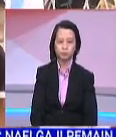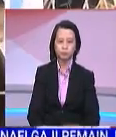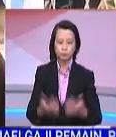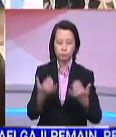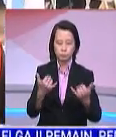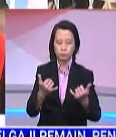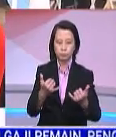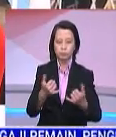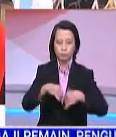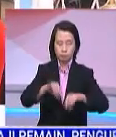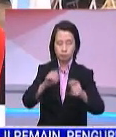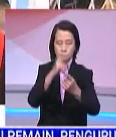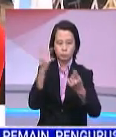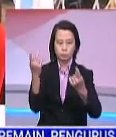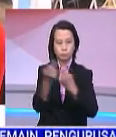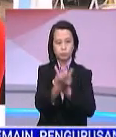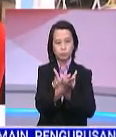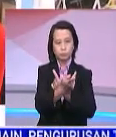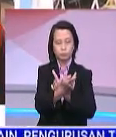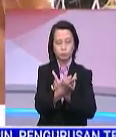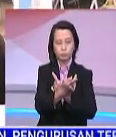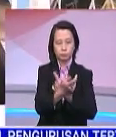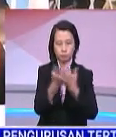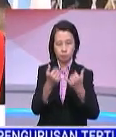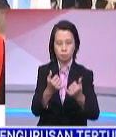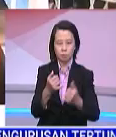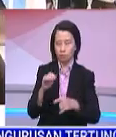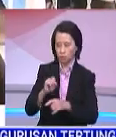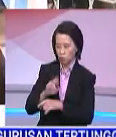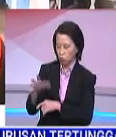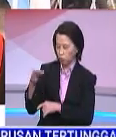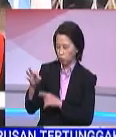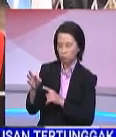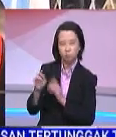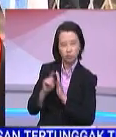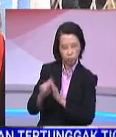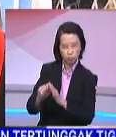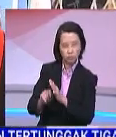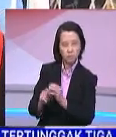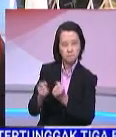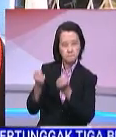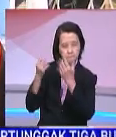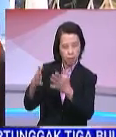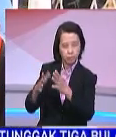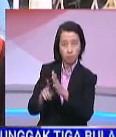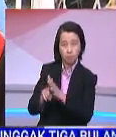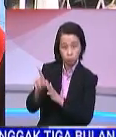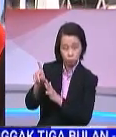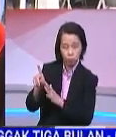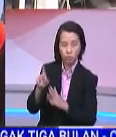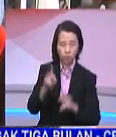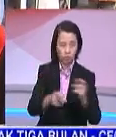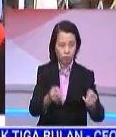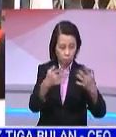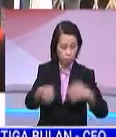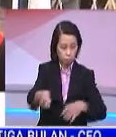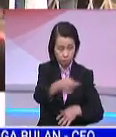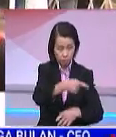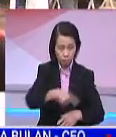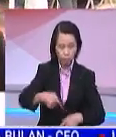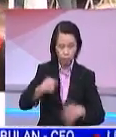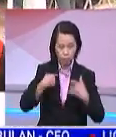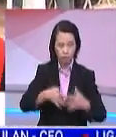Ki lagi dalam keadaan pong KTP kisi masih lagi tinggi jadi saya seorang ramai mungkin aderase untuk